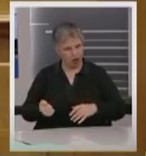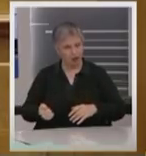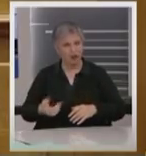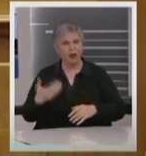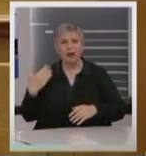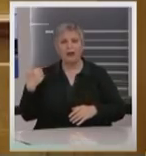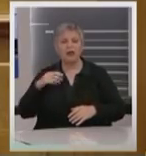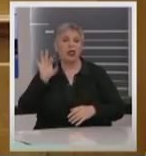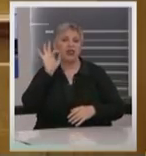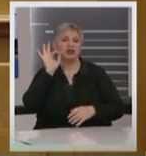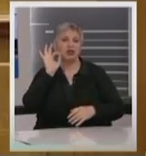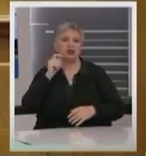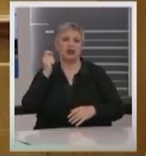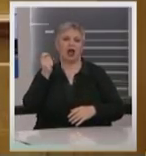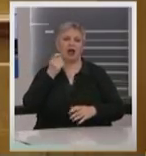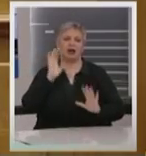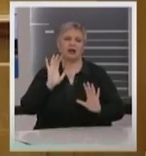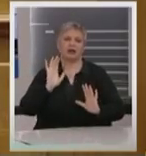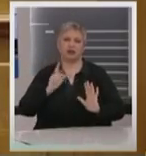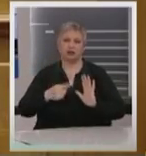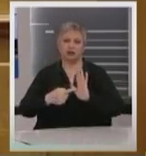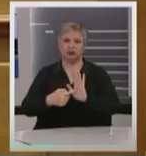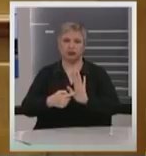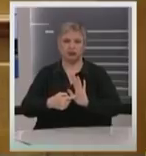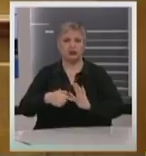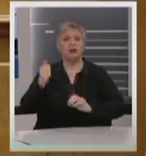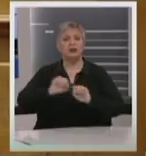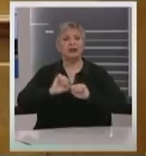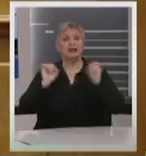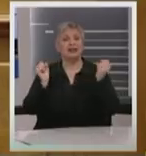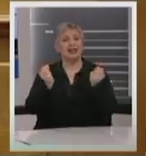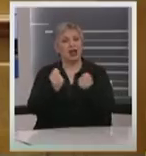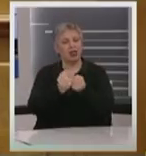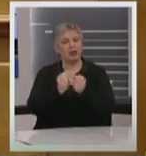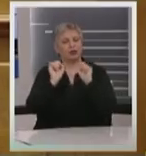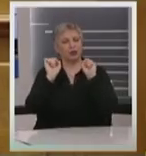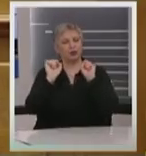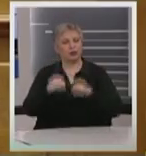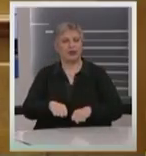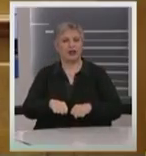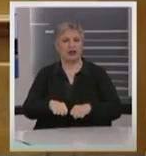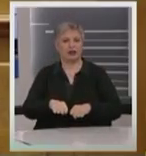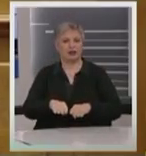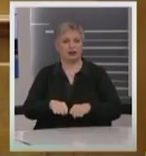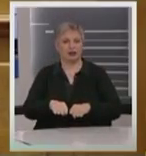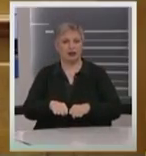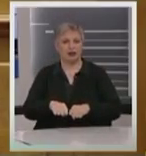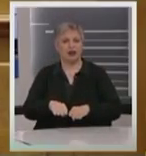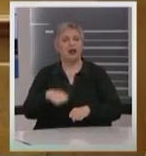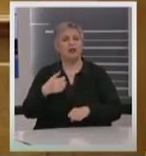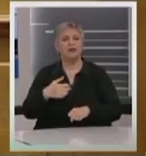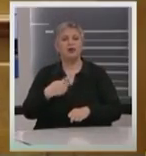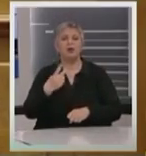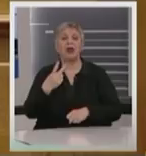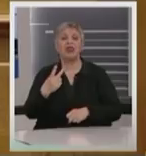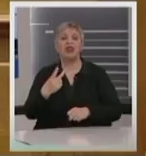Έκθεση Θεσσαλονίκης, το ενέκρινε το 11ο τακτικό μας συνέδριο. Στηρίζεται σε δύο κεντρικούς